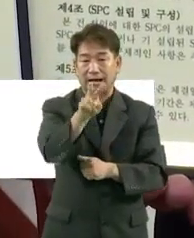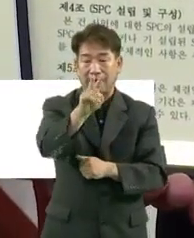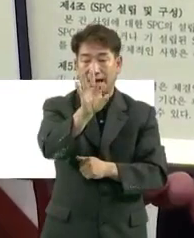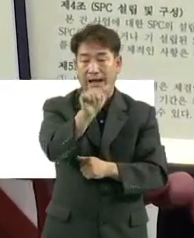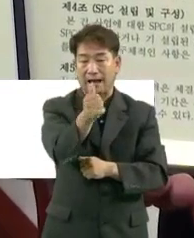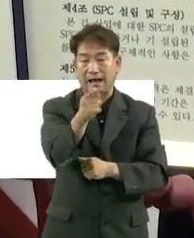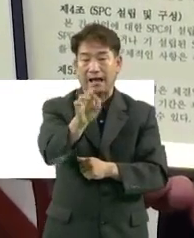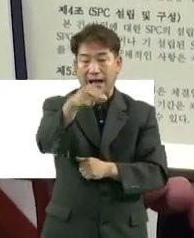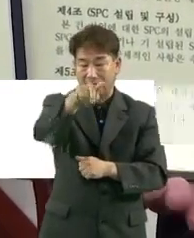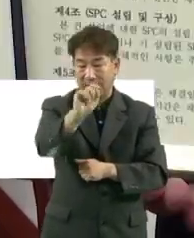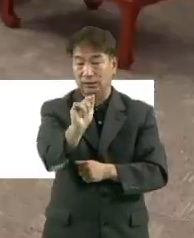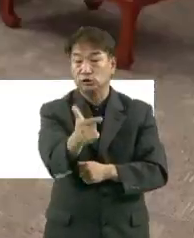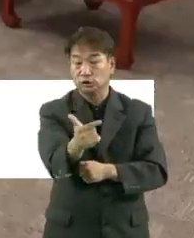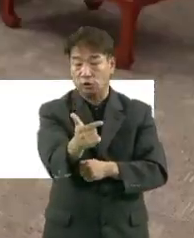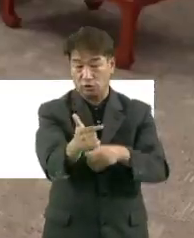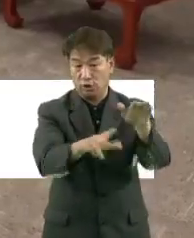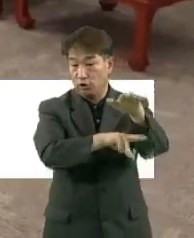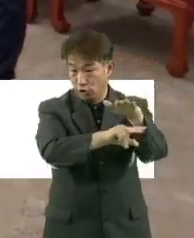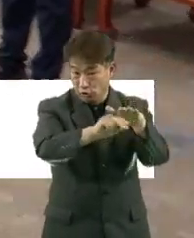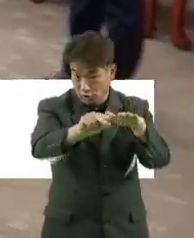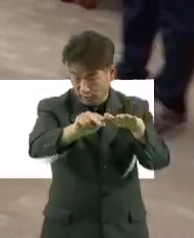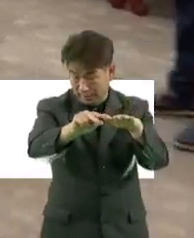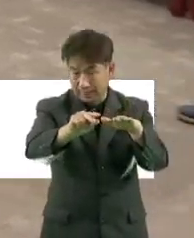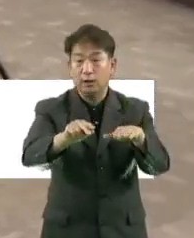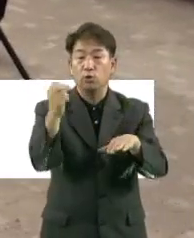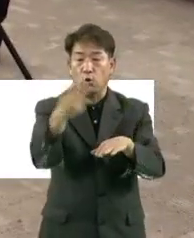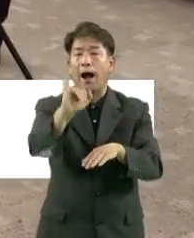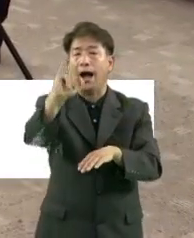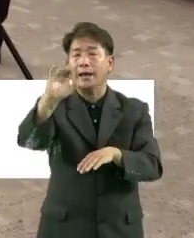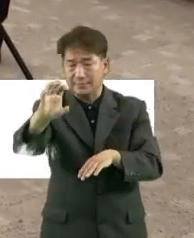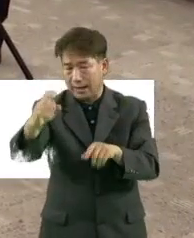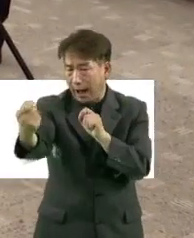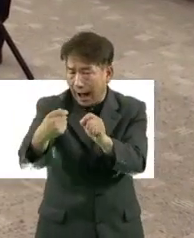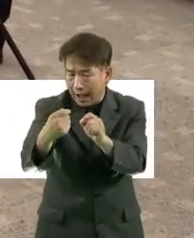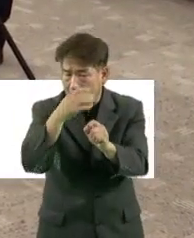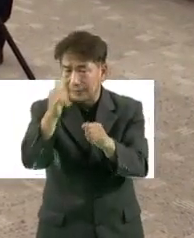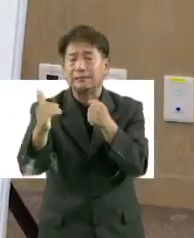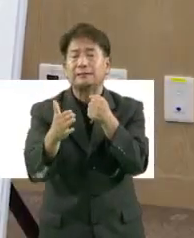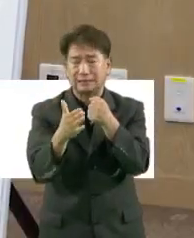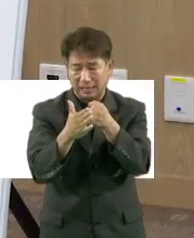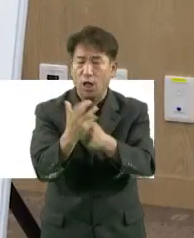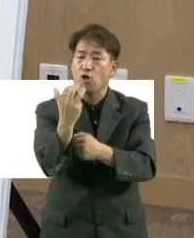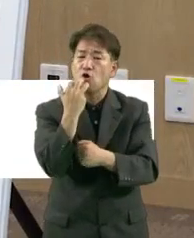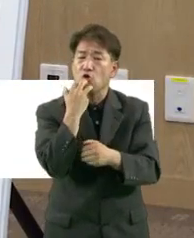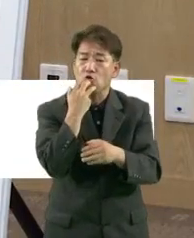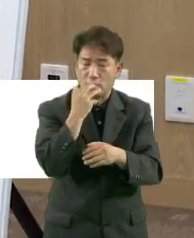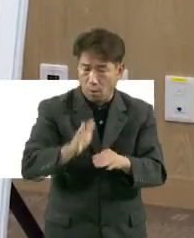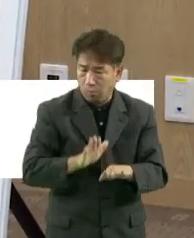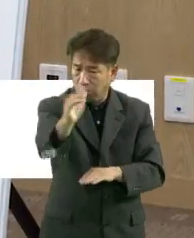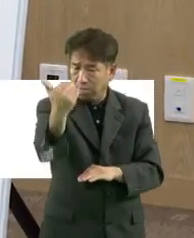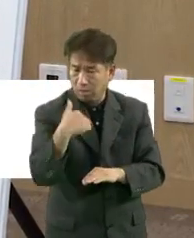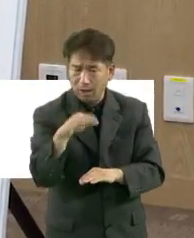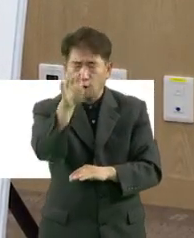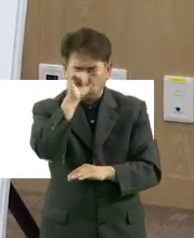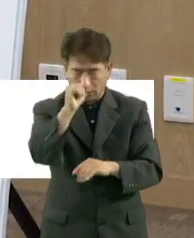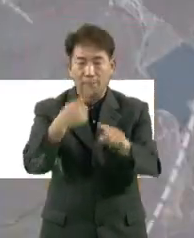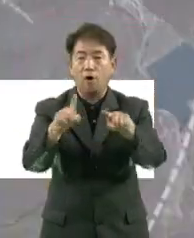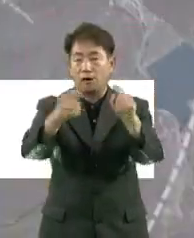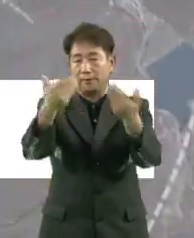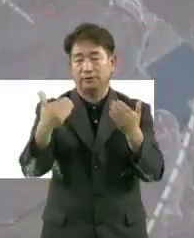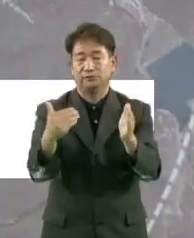전철 신내원역과 예산 IC, 예산 수덕사 IC와 가까워 수도권과의 접근성이 좋은 것으로 평가받고